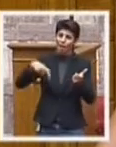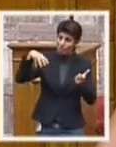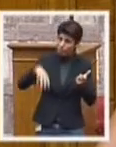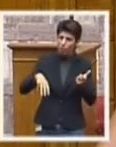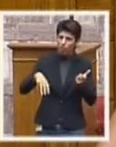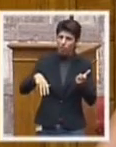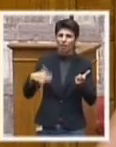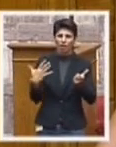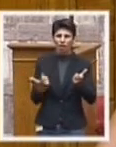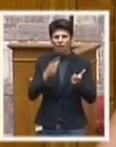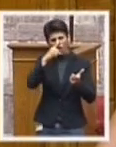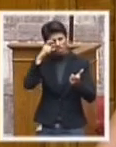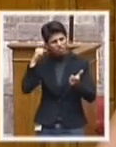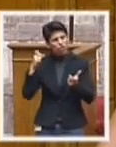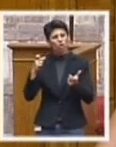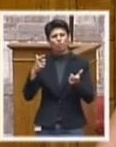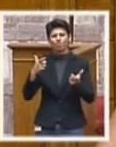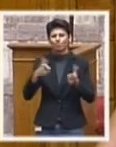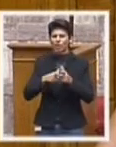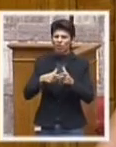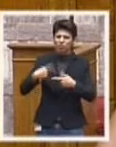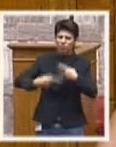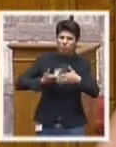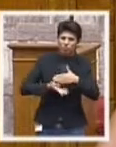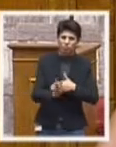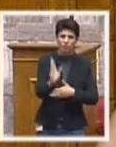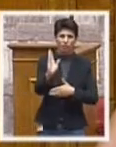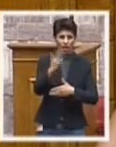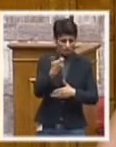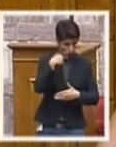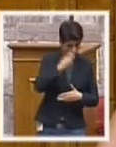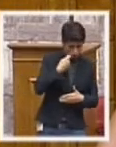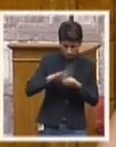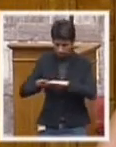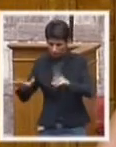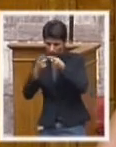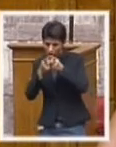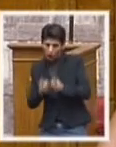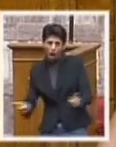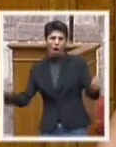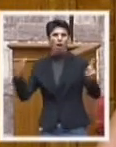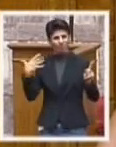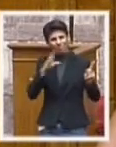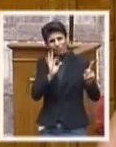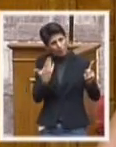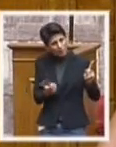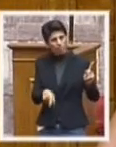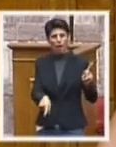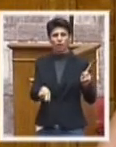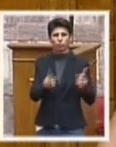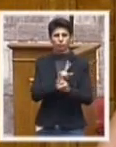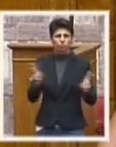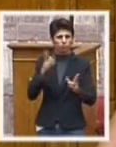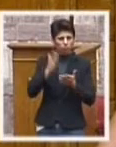περίοδο, υποβάλλεται σε μια δύσκολη δοκιμασία. Το χάσμα μεταξύ γονέων και παιδιών είναι γεγονός. Καθοριστικός παράγοντας σε αυτή